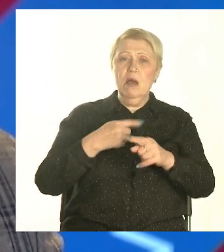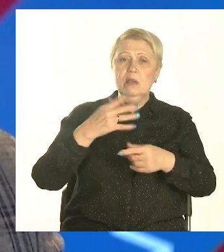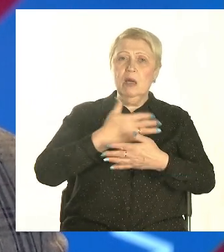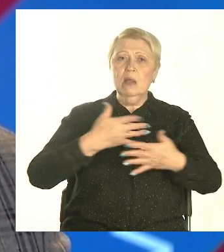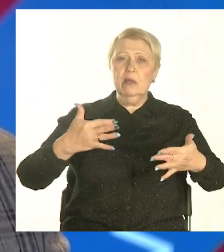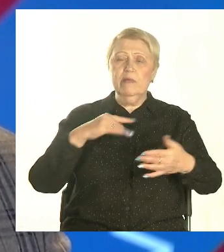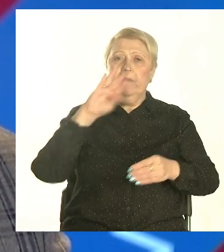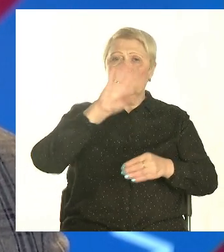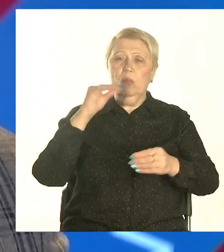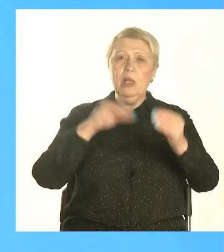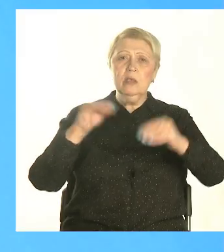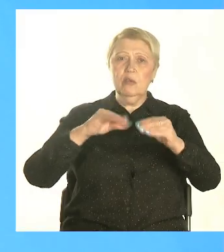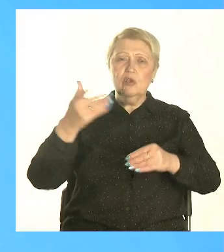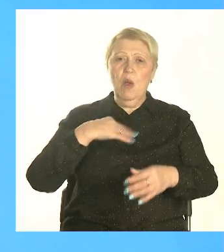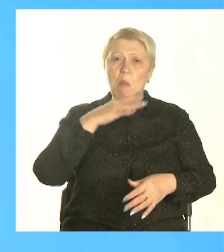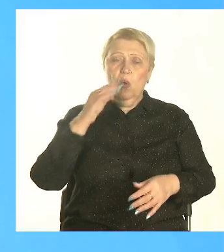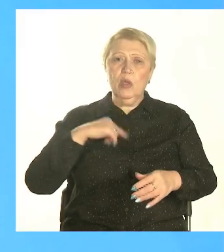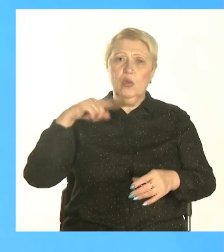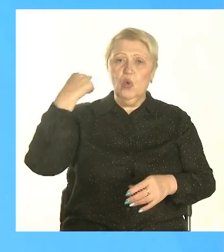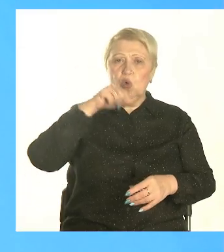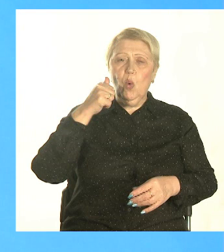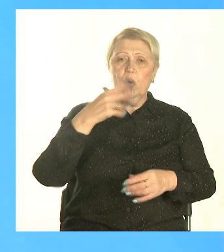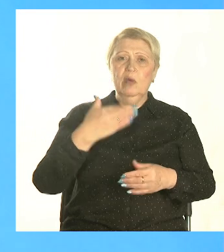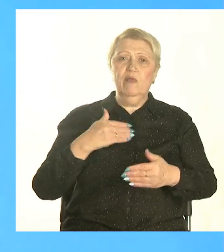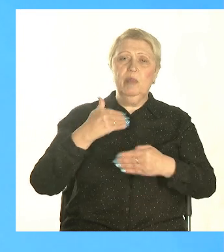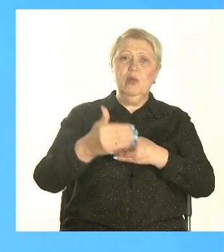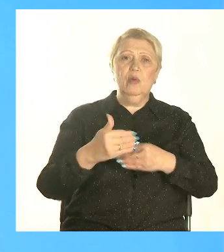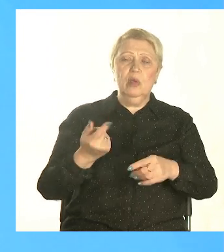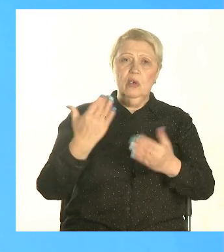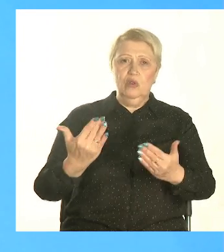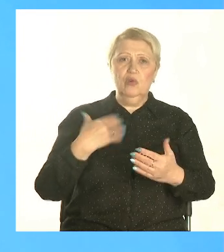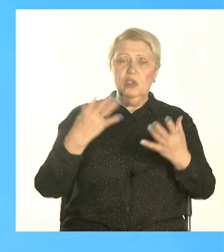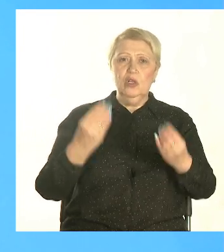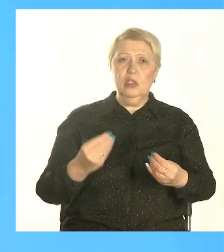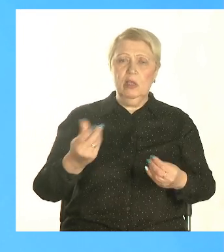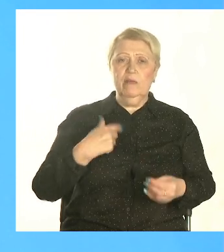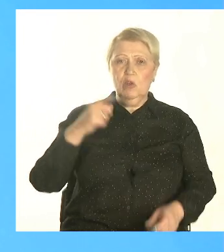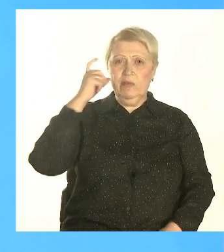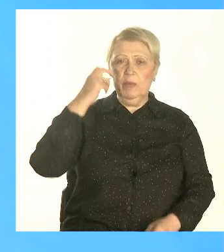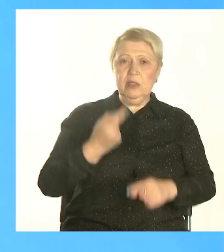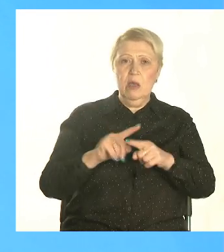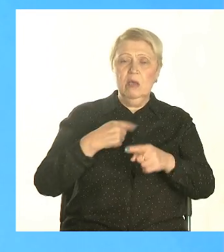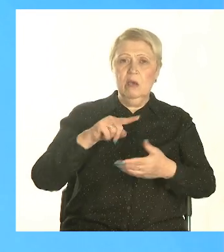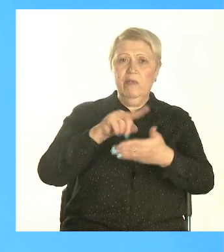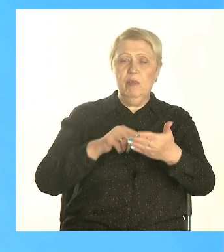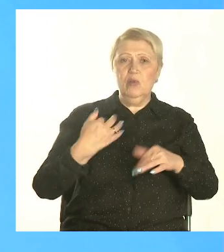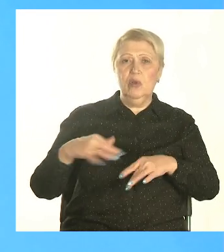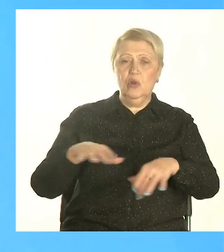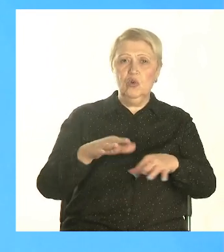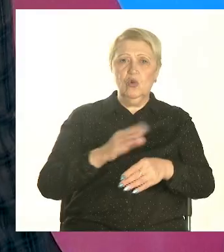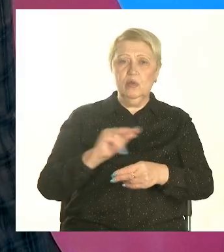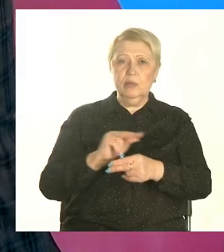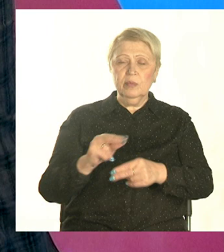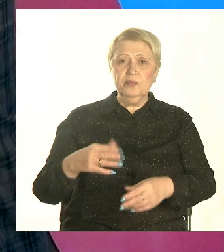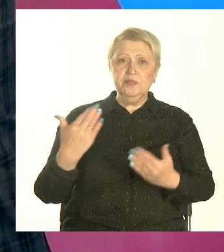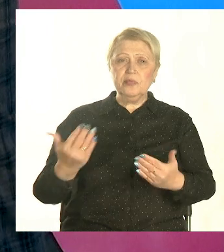которая заложена была на многие годы вперед. И на сегодняшний день у Хабаровска этот вопрос решен. И как раз опыт эксплуатации подобных